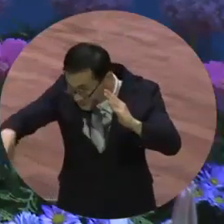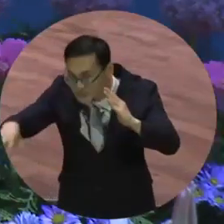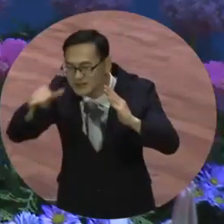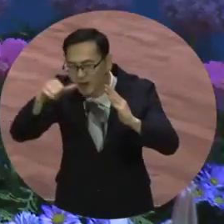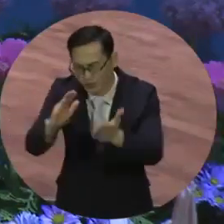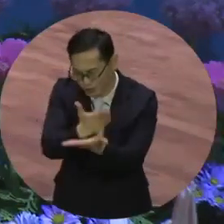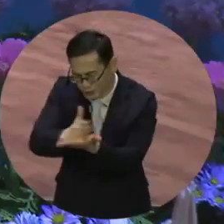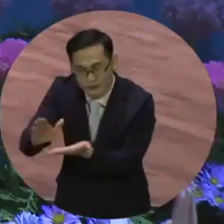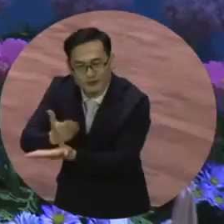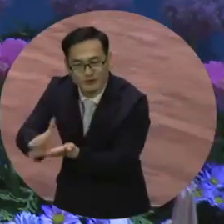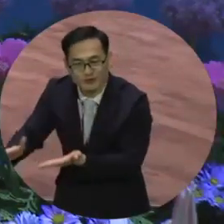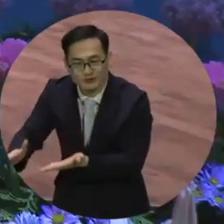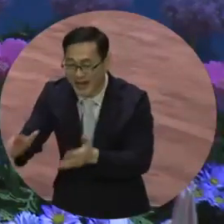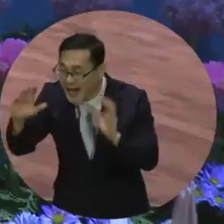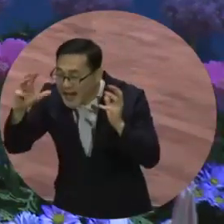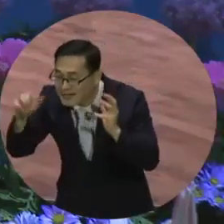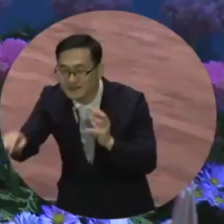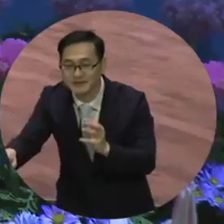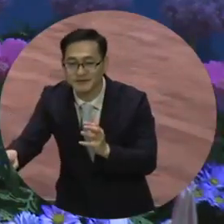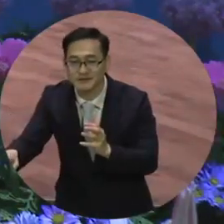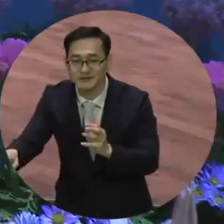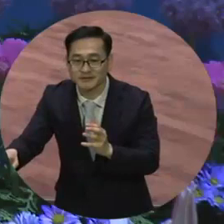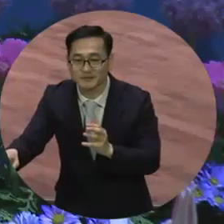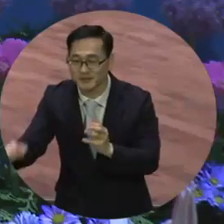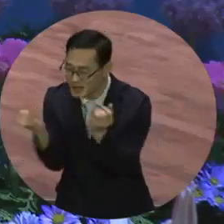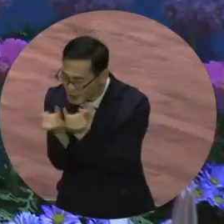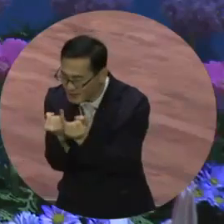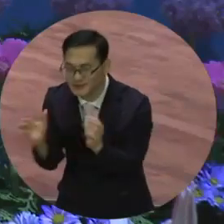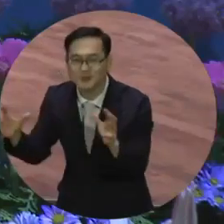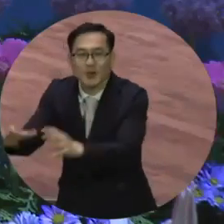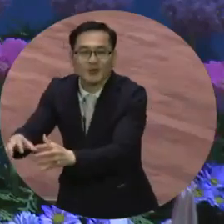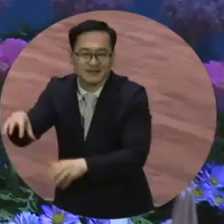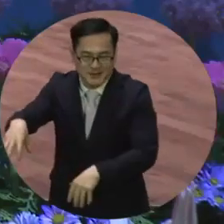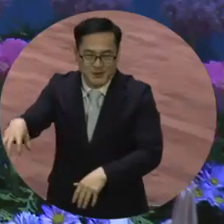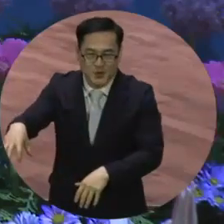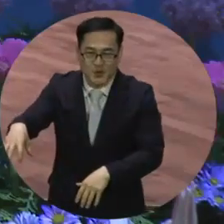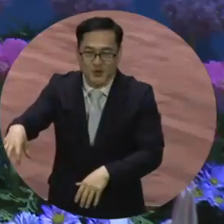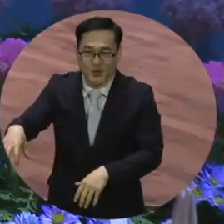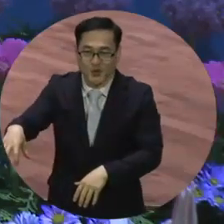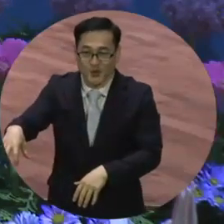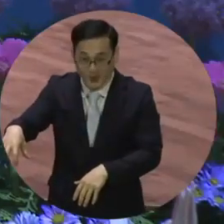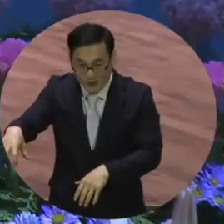만들어줬어요. 그러니까 이게 만들었는데 다시 말해 이곳은 교회가 많은 곳이냐?